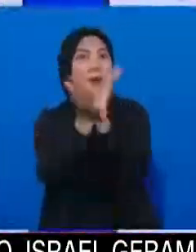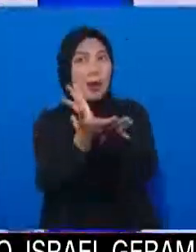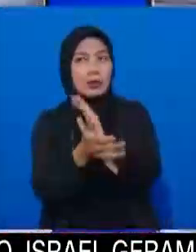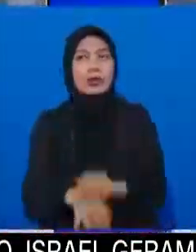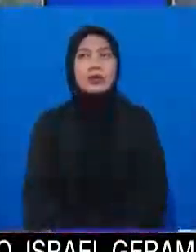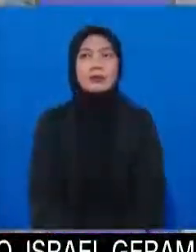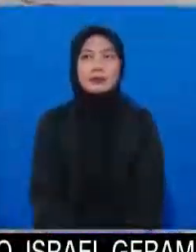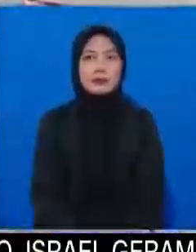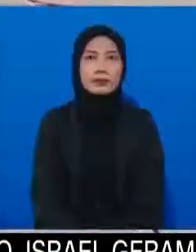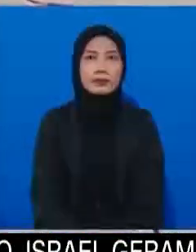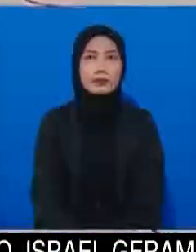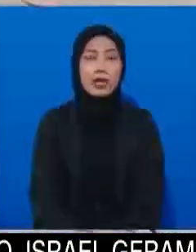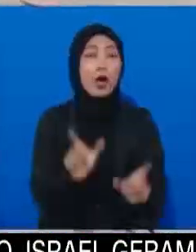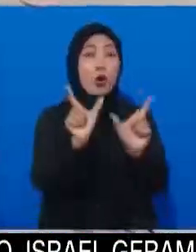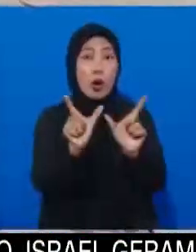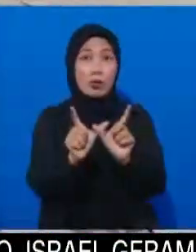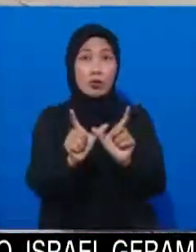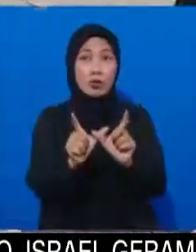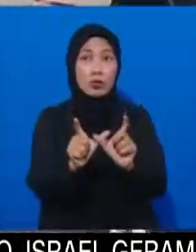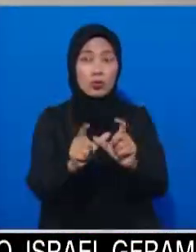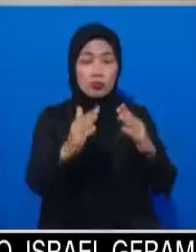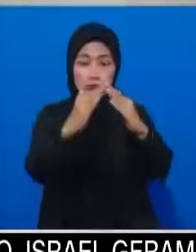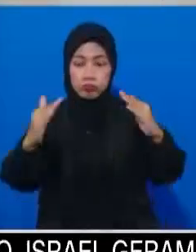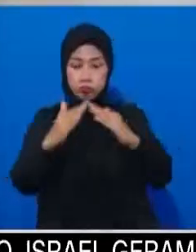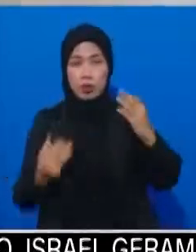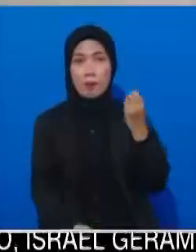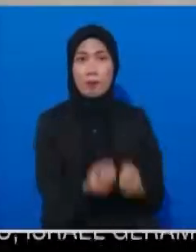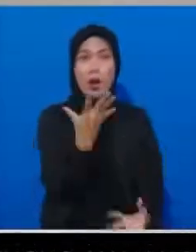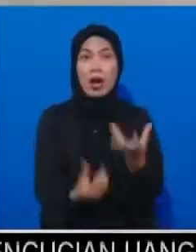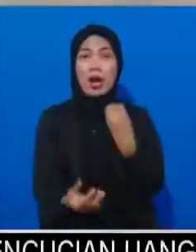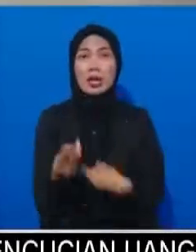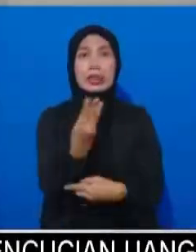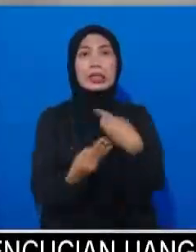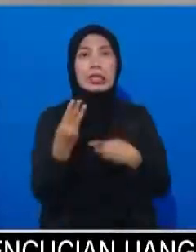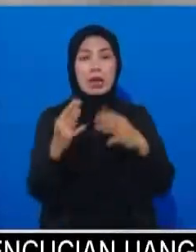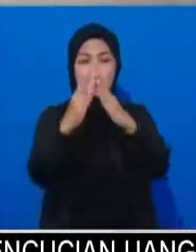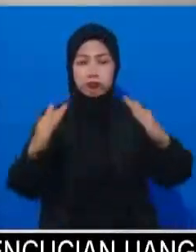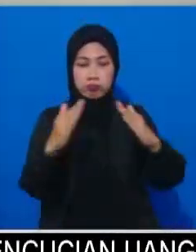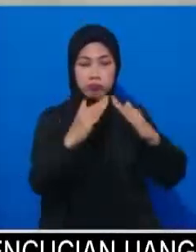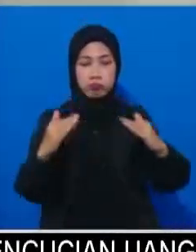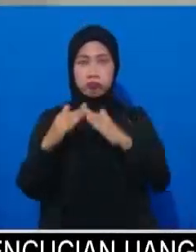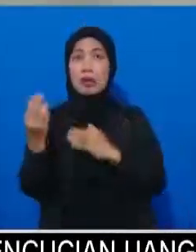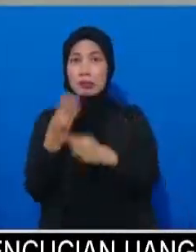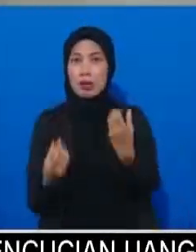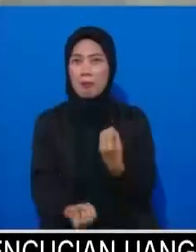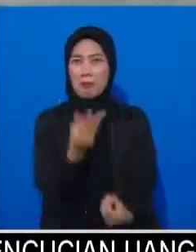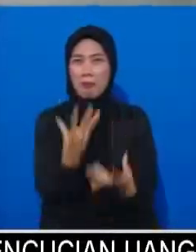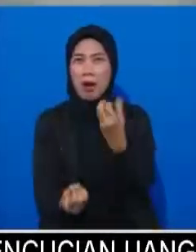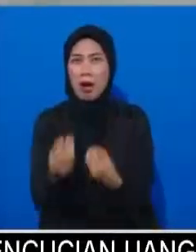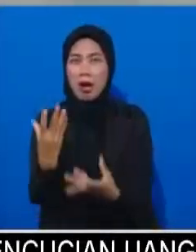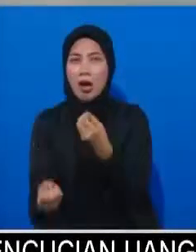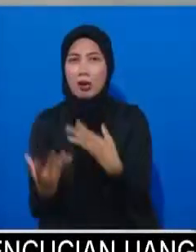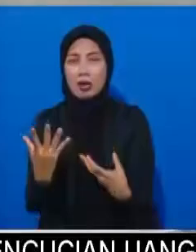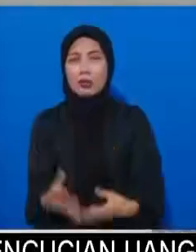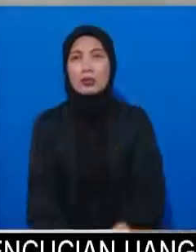Kobaran api membakar bangunan warung di Jalan Kerto Menanggal Surabaya pada minggu siang. Api cepat membesar dan merembet ke dua warung lain